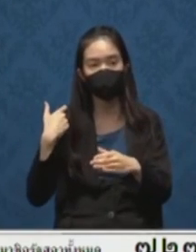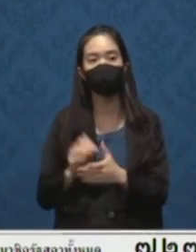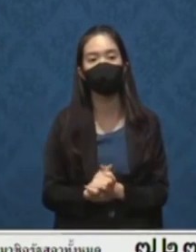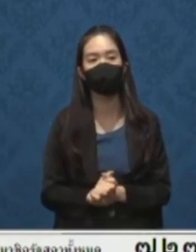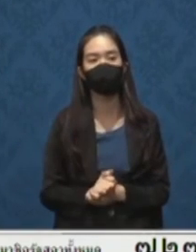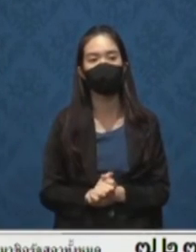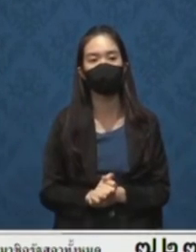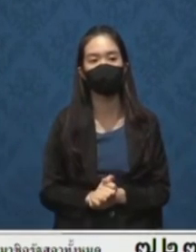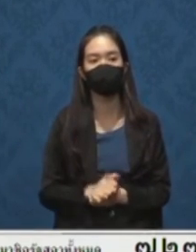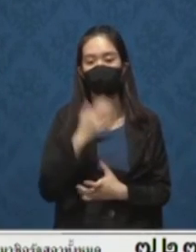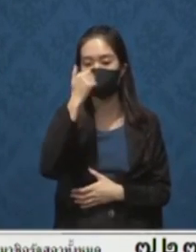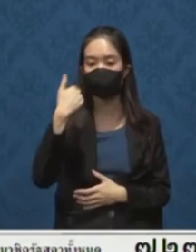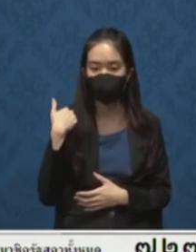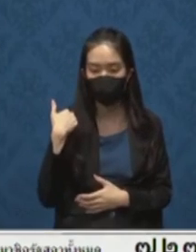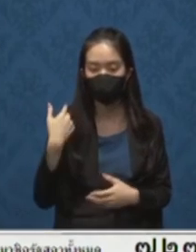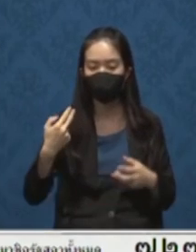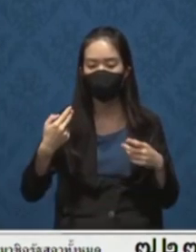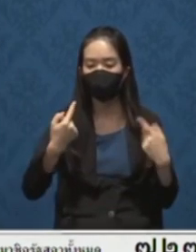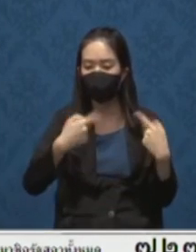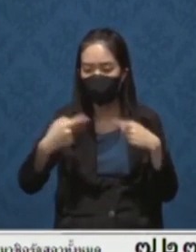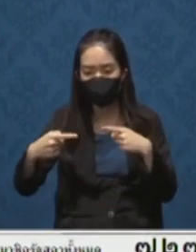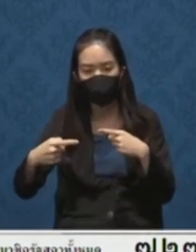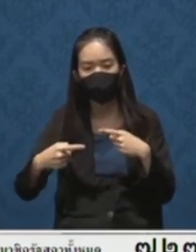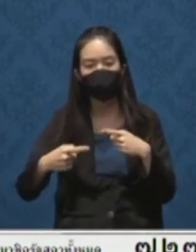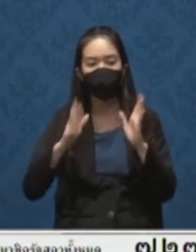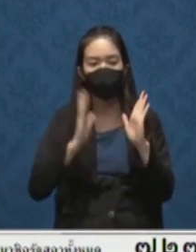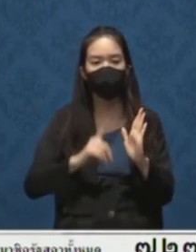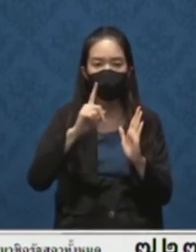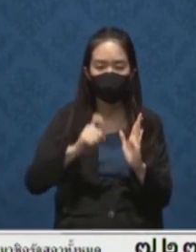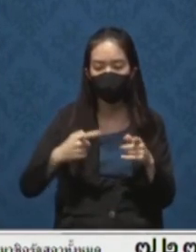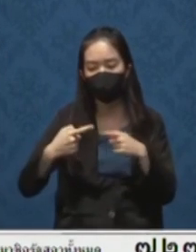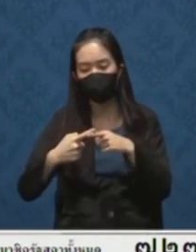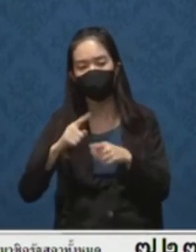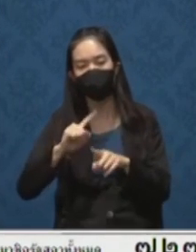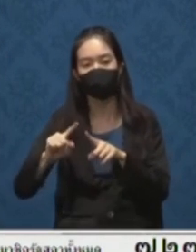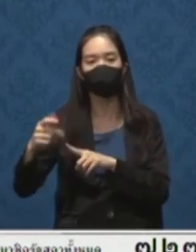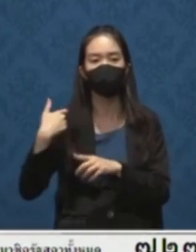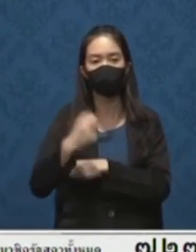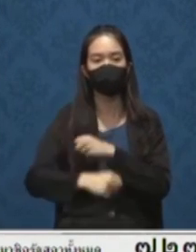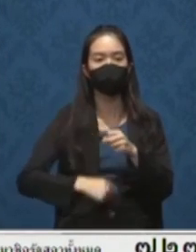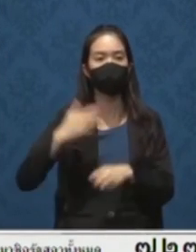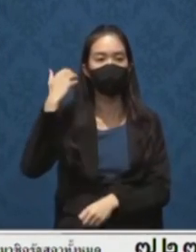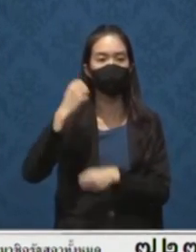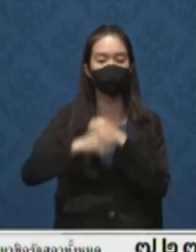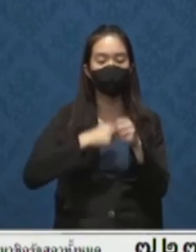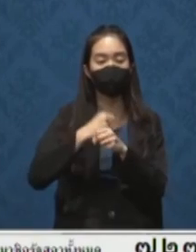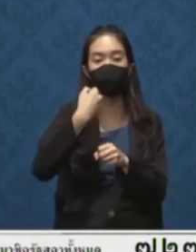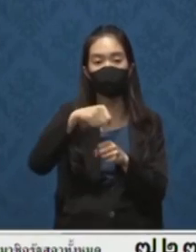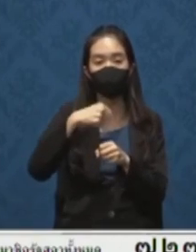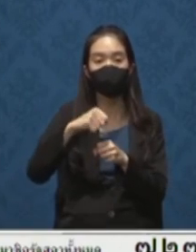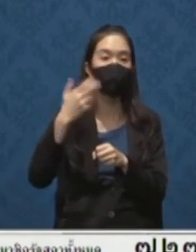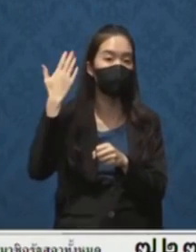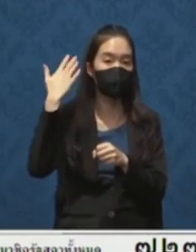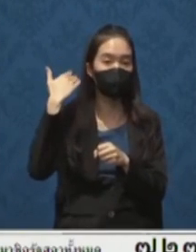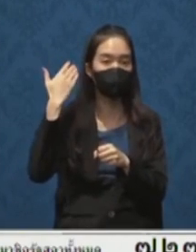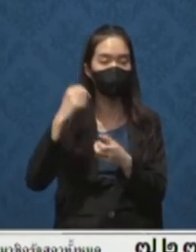สูญเสียชีวิตและเลืดเน้อกันตลดระยะเวลากับ 10 ปี ที่ ผ่าน มา ก่อน ปี 2557 นั้น